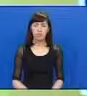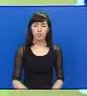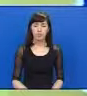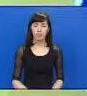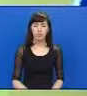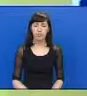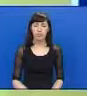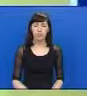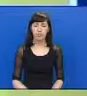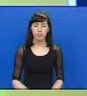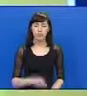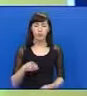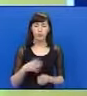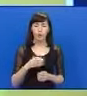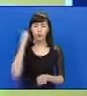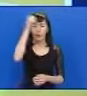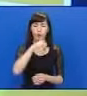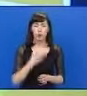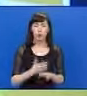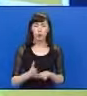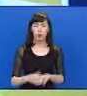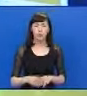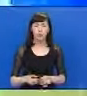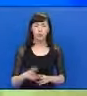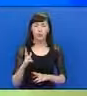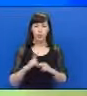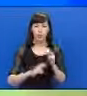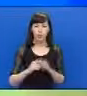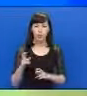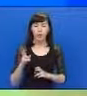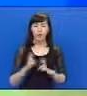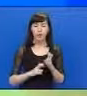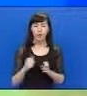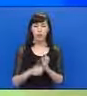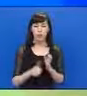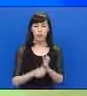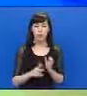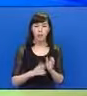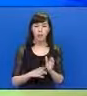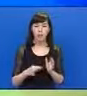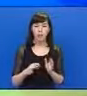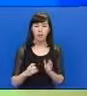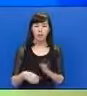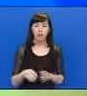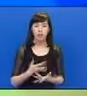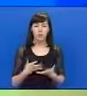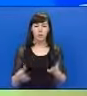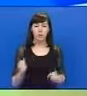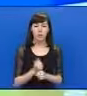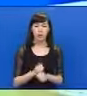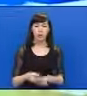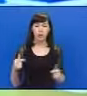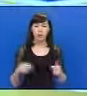Өзге тағырыпқа ойысақ, 2015 жылы өңірдің өнеркәсіп нысандарында 668 миллиард теңгенің өнімі өндірілді.